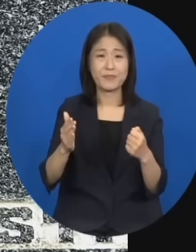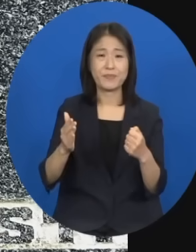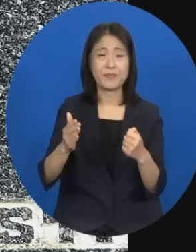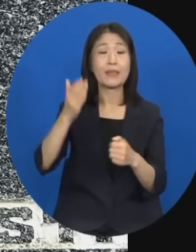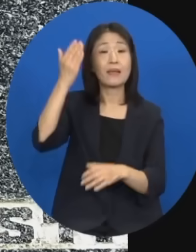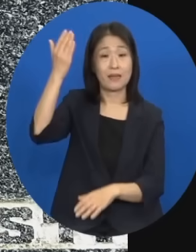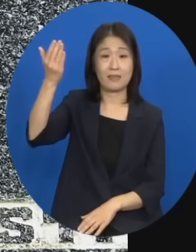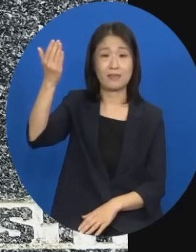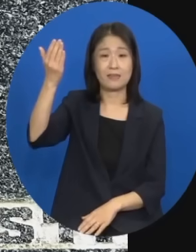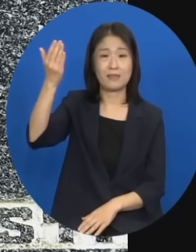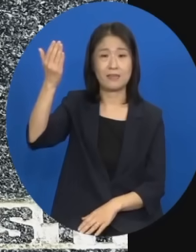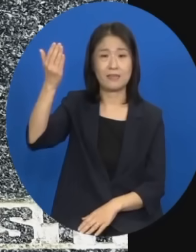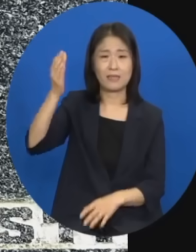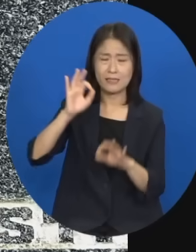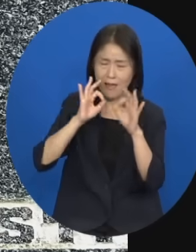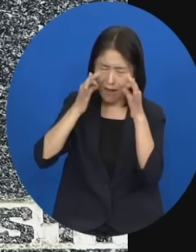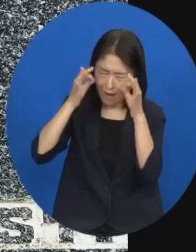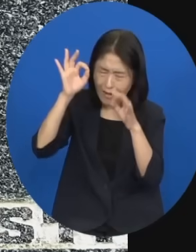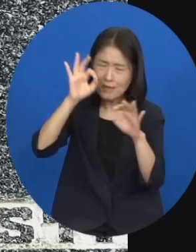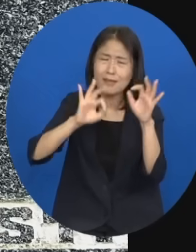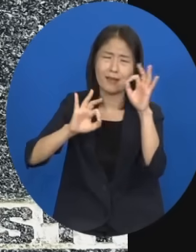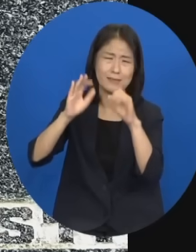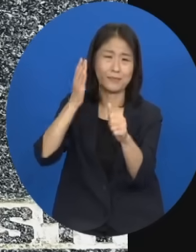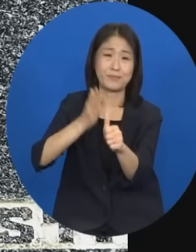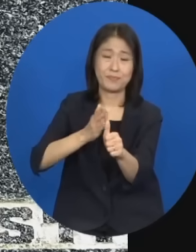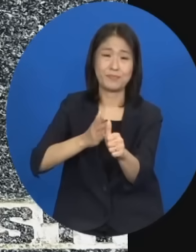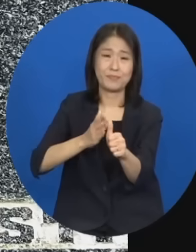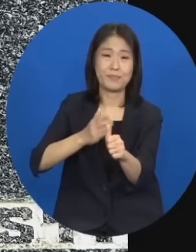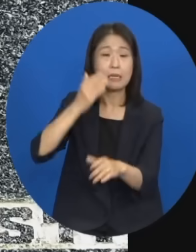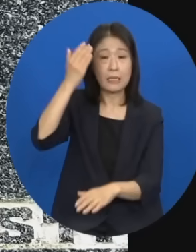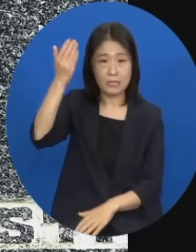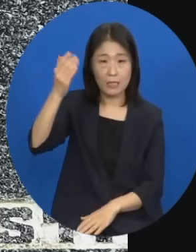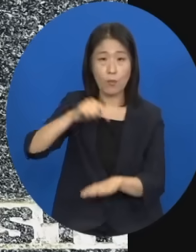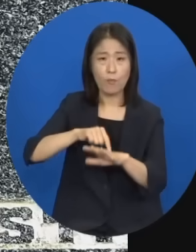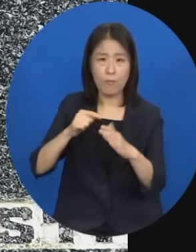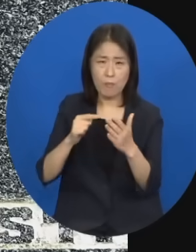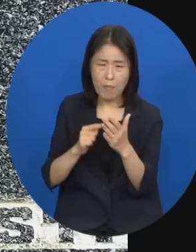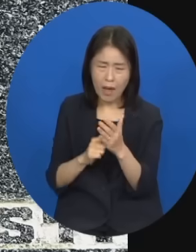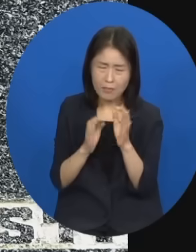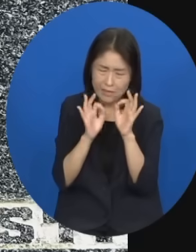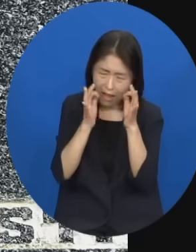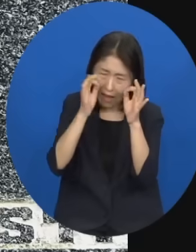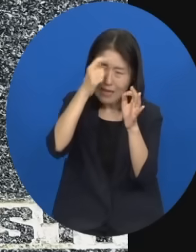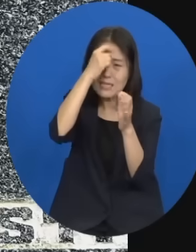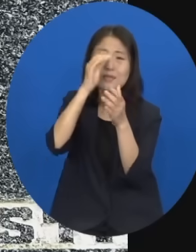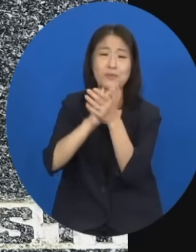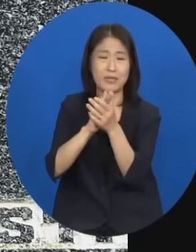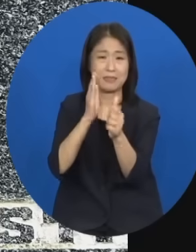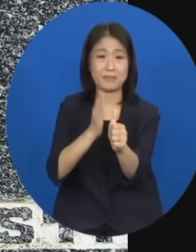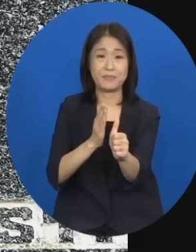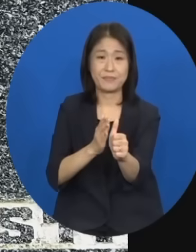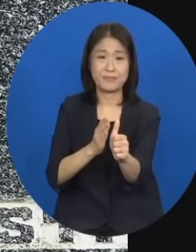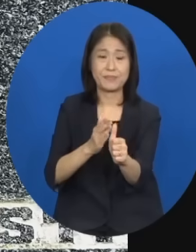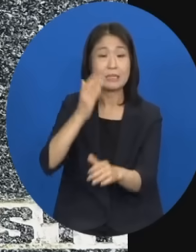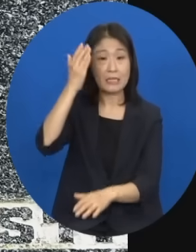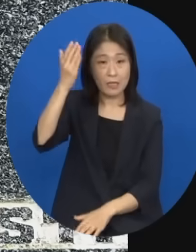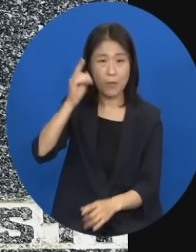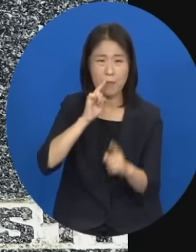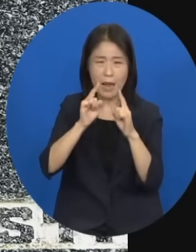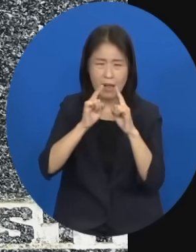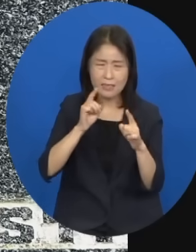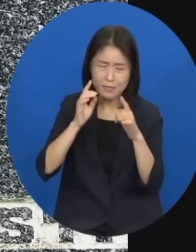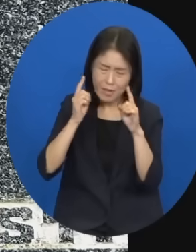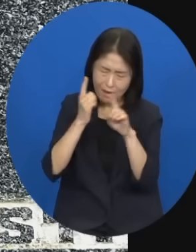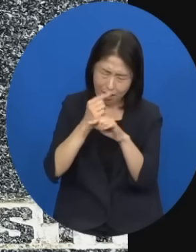그분을 부지런히 찾으십시오. 그분께 마음을 다하여 기도하십시오. 그분의 말씀을